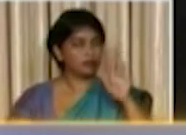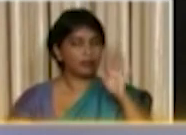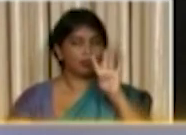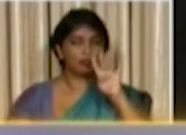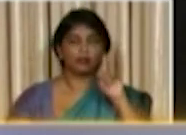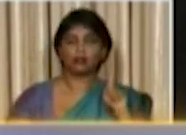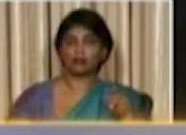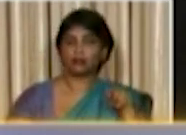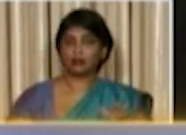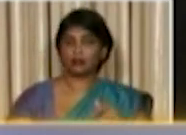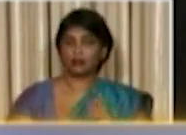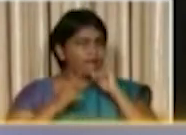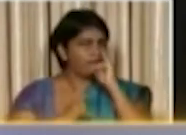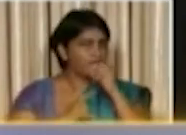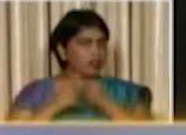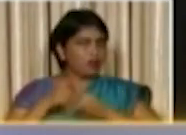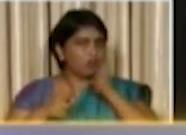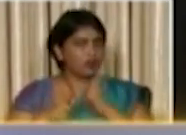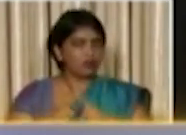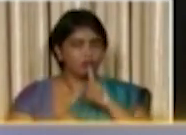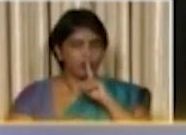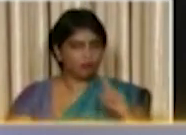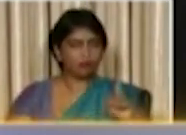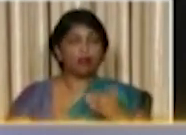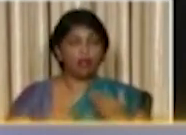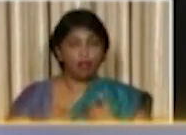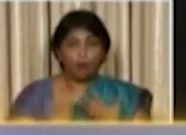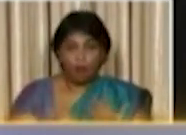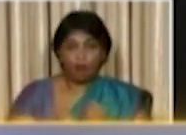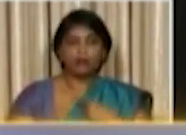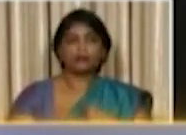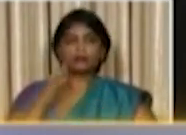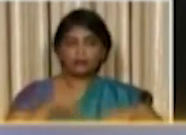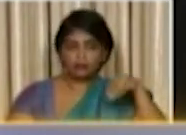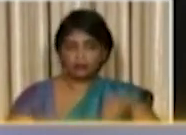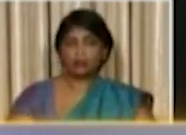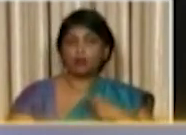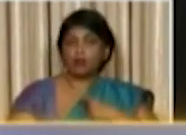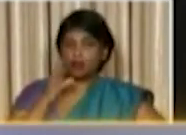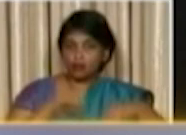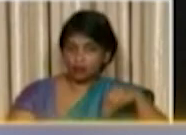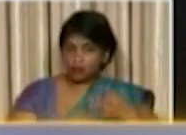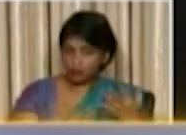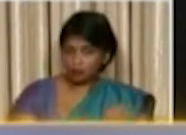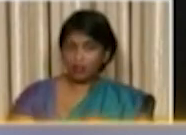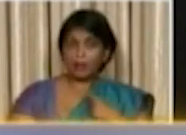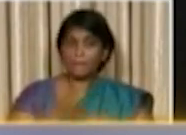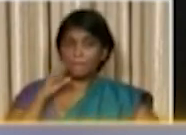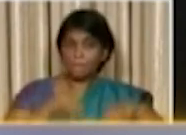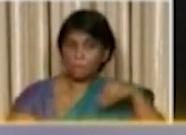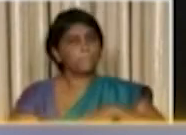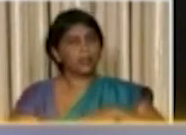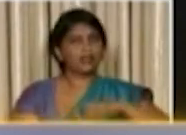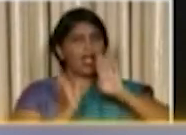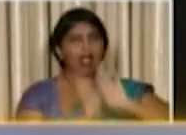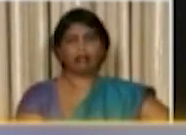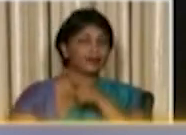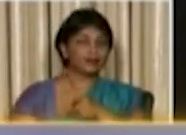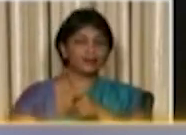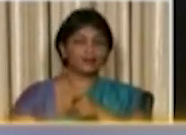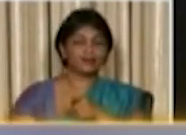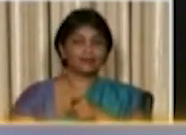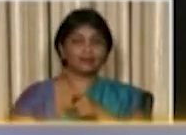341ක් මේ කැඩිලා යන්න ඉල්ලලා නැහැනේ. අපිට අවශ්‍ය ජනවර්ම අපිට අවශ්‍ය මැතිවරණය. ඒ නිසා මැතිවරණය තියන්න ඕනේ ප්‍රථමයෙන්. ඒ